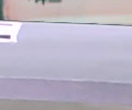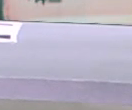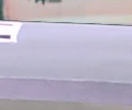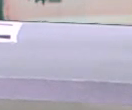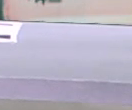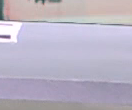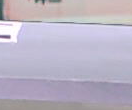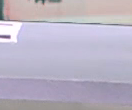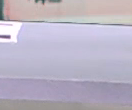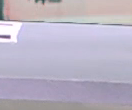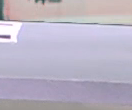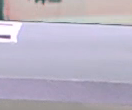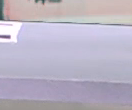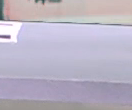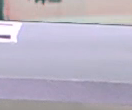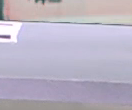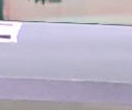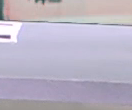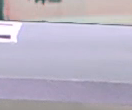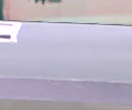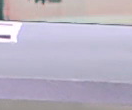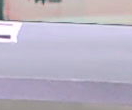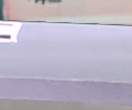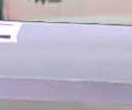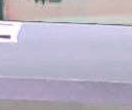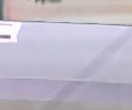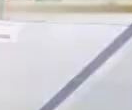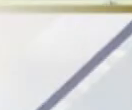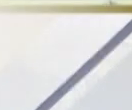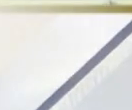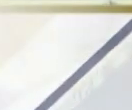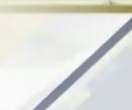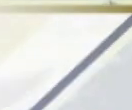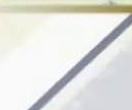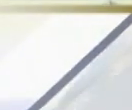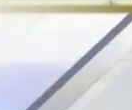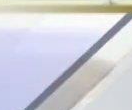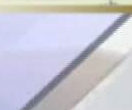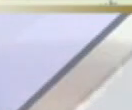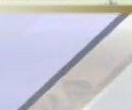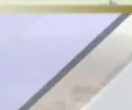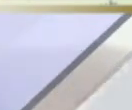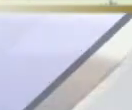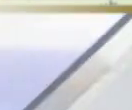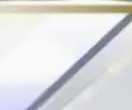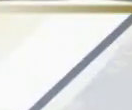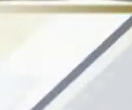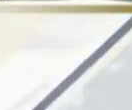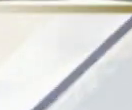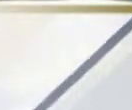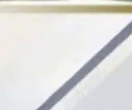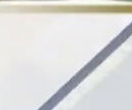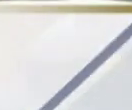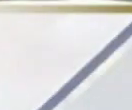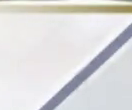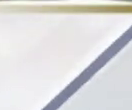กิดความเข้าใจที่ตรงกันเพราะว่าต้องเป็นไปตามมาตรฐานเดียวกันทั่วประเทศโดยจะเริ่มผ่อนคลายนะคะ3พฤษภาคมนี้